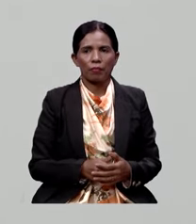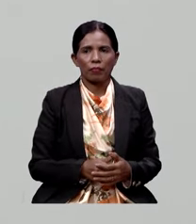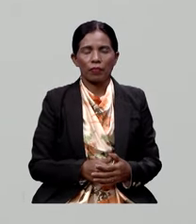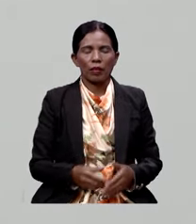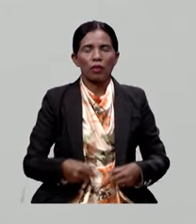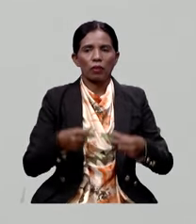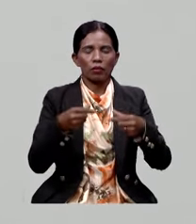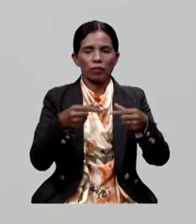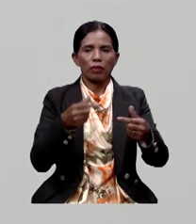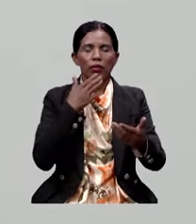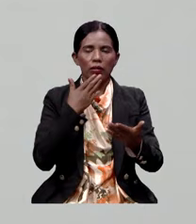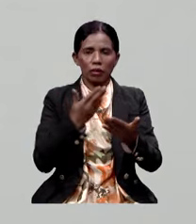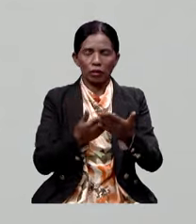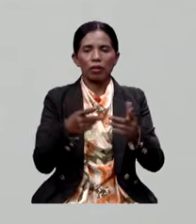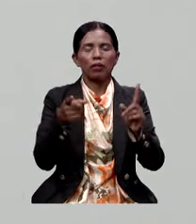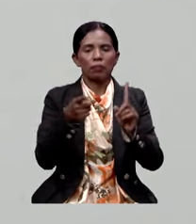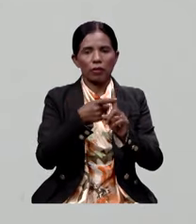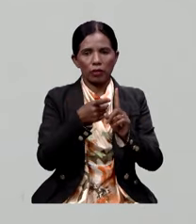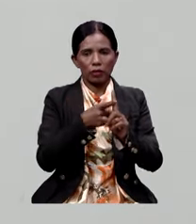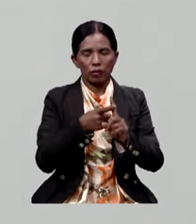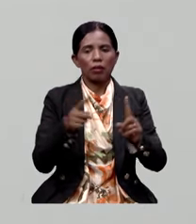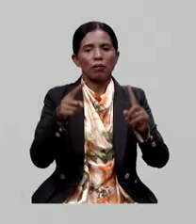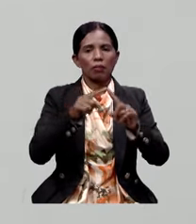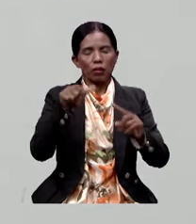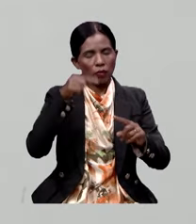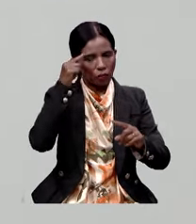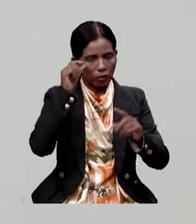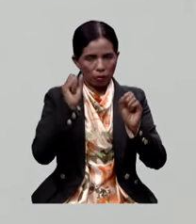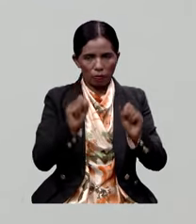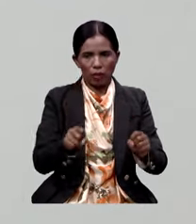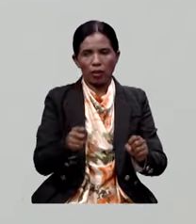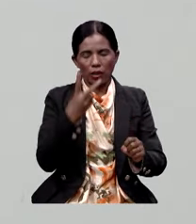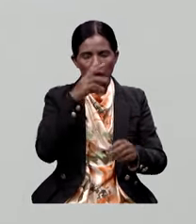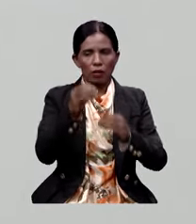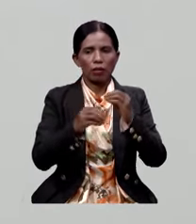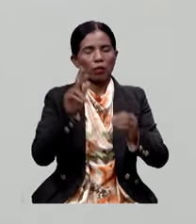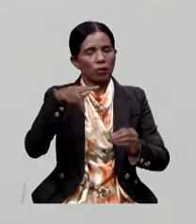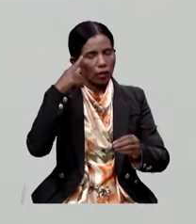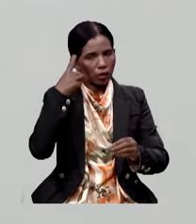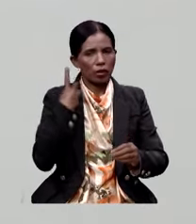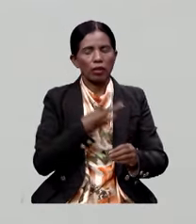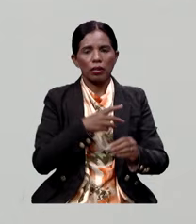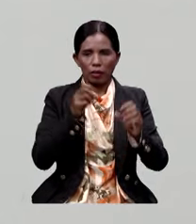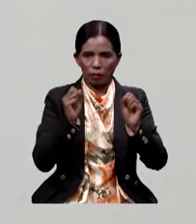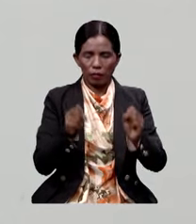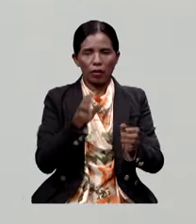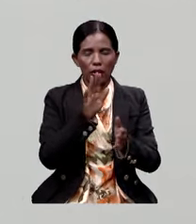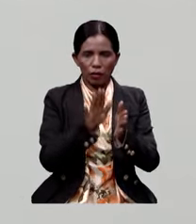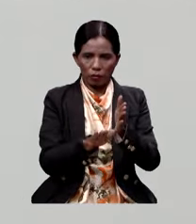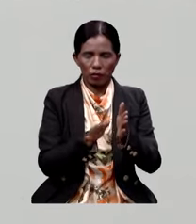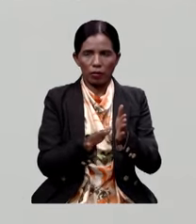fona efeito positivo para governo bele toma medidas ho politika ita bele reduce ona